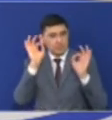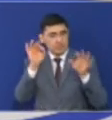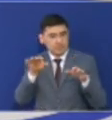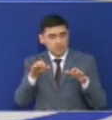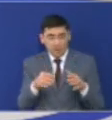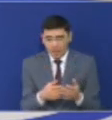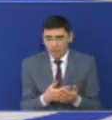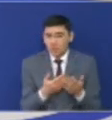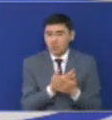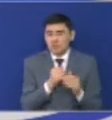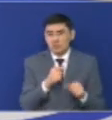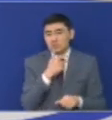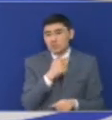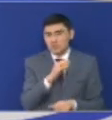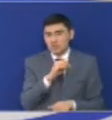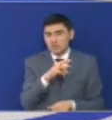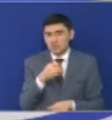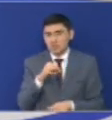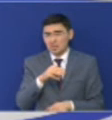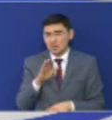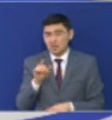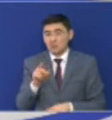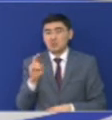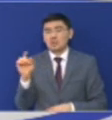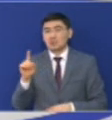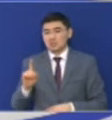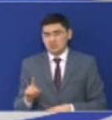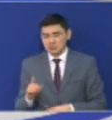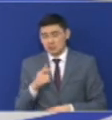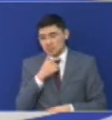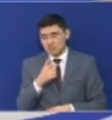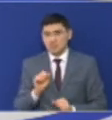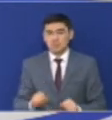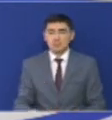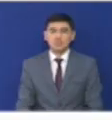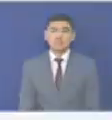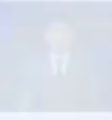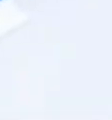также доступны на сайте семей.tv.kz. На этом выпуск новостей завершен. Всего вам доброго и до встречи.